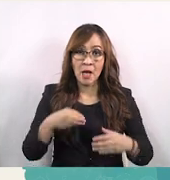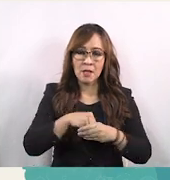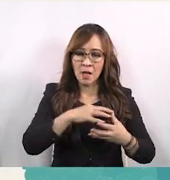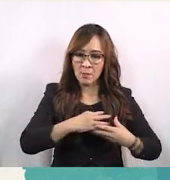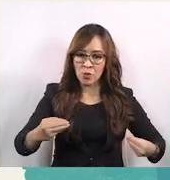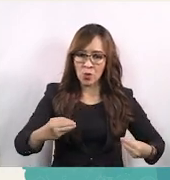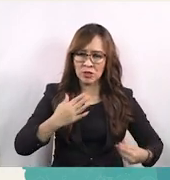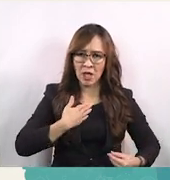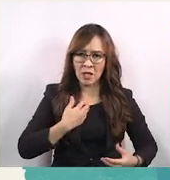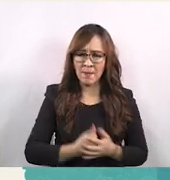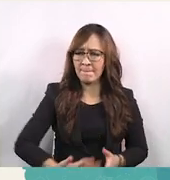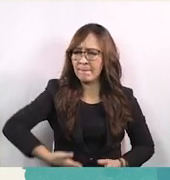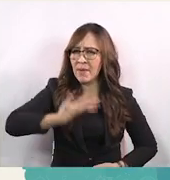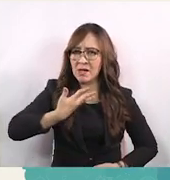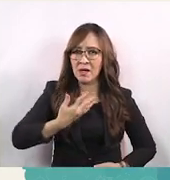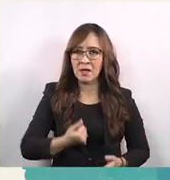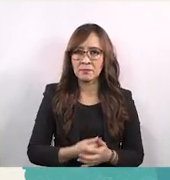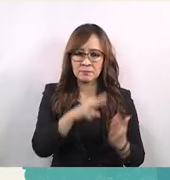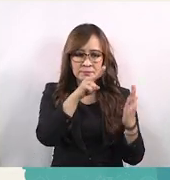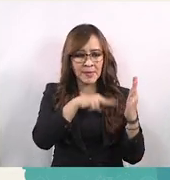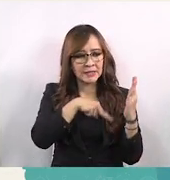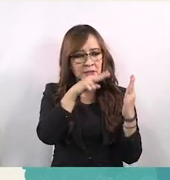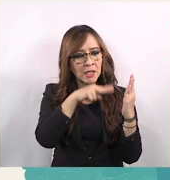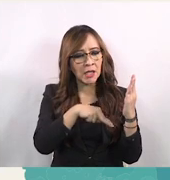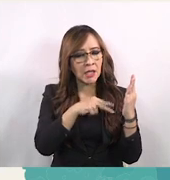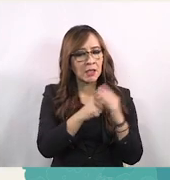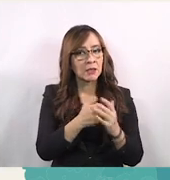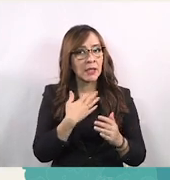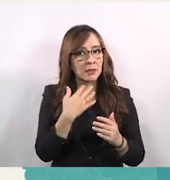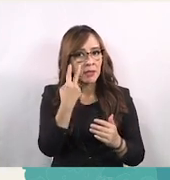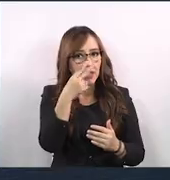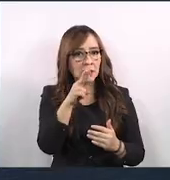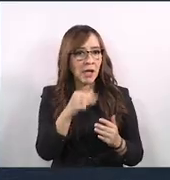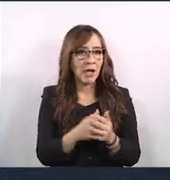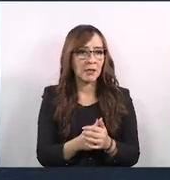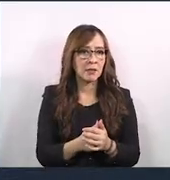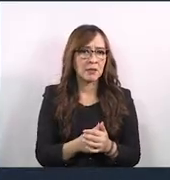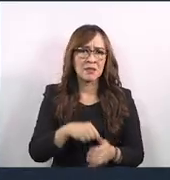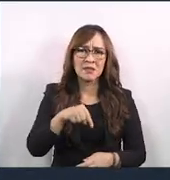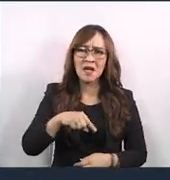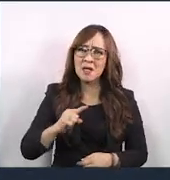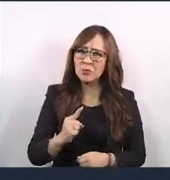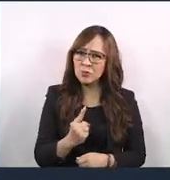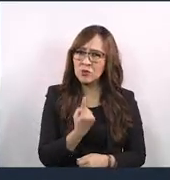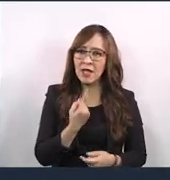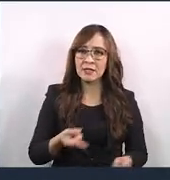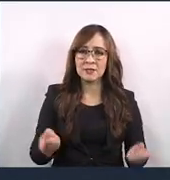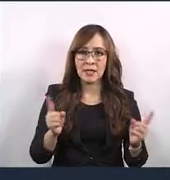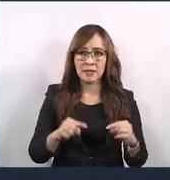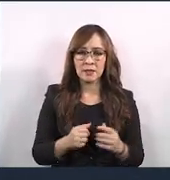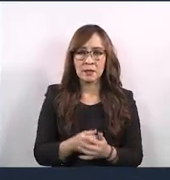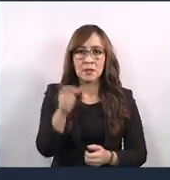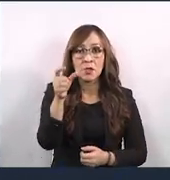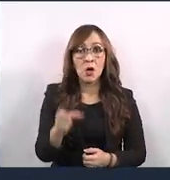di dalam Roro saya marah membaca ini kalau yang saya lihat kejadian hari-hari ini sudah mulai terjadi